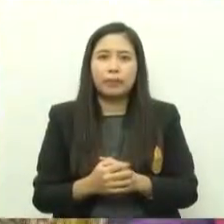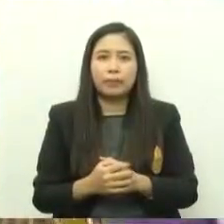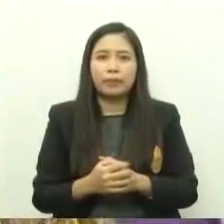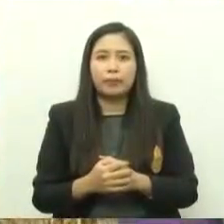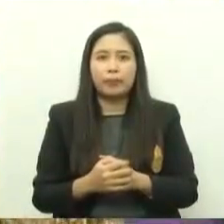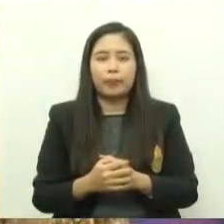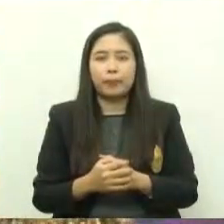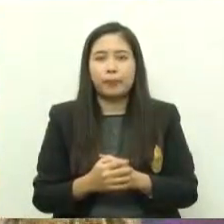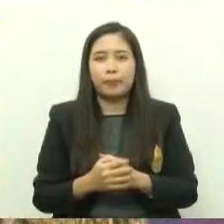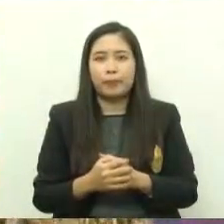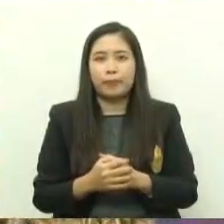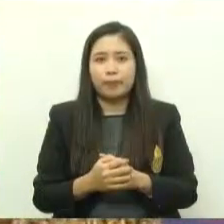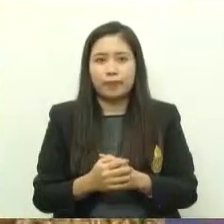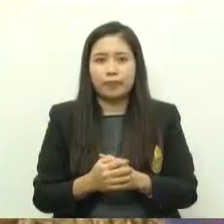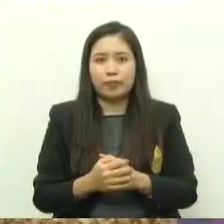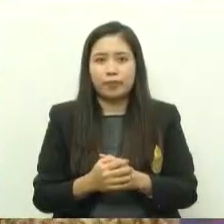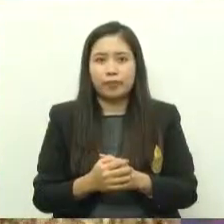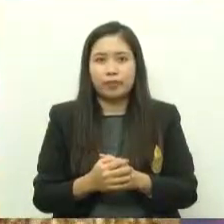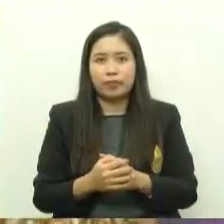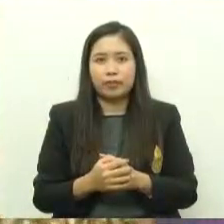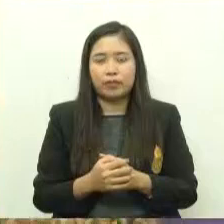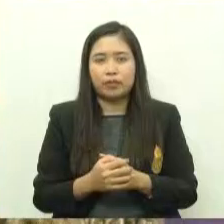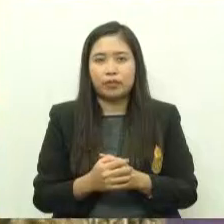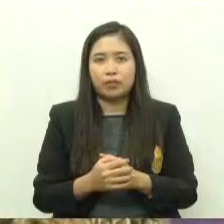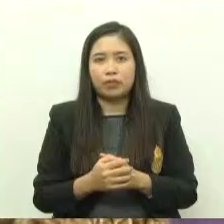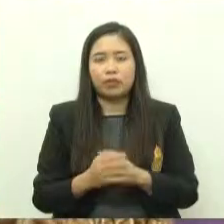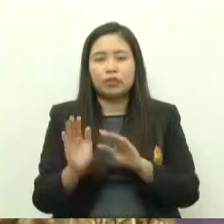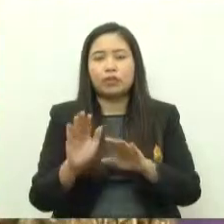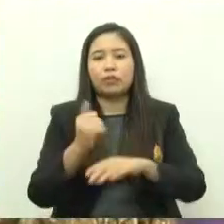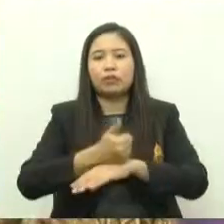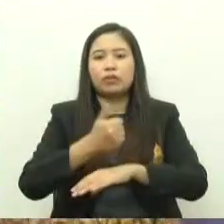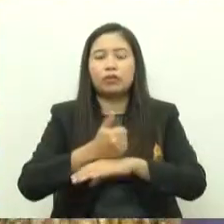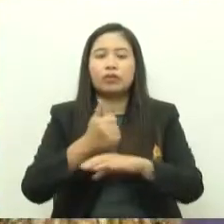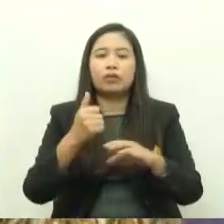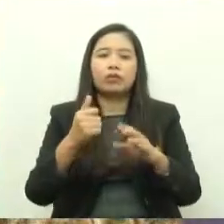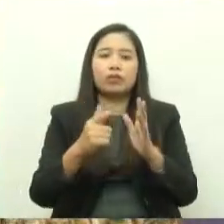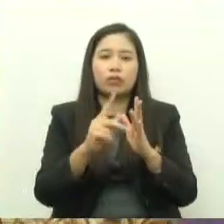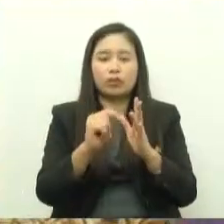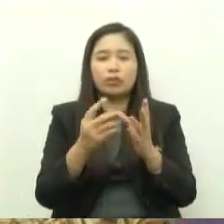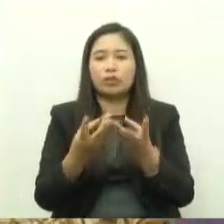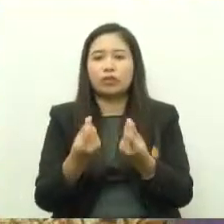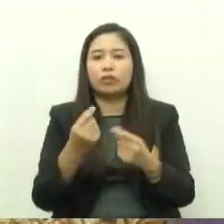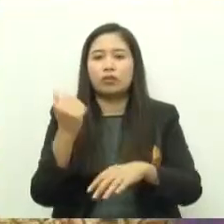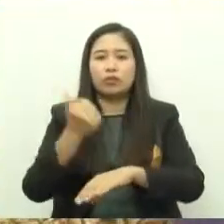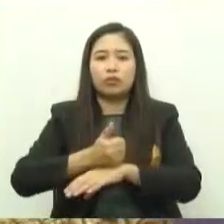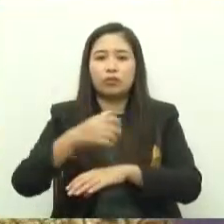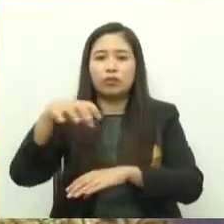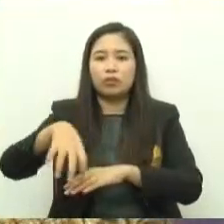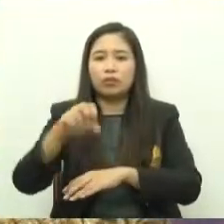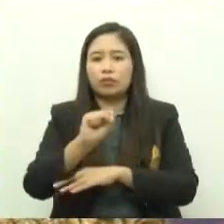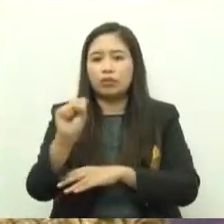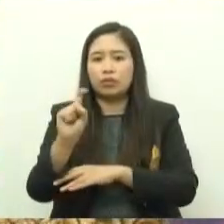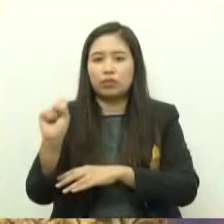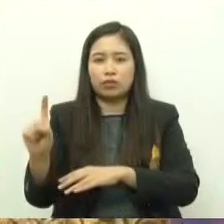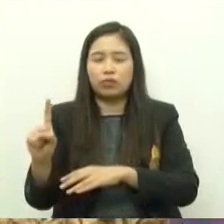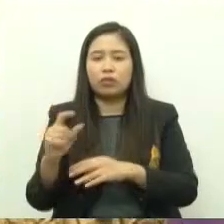เ่อทางท่านพเขตนะครับแล้วก็ท่านพสำนักการศึกษาพิเศษได้กรุณานำเรียนก็จะ